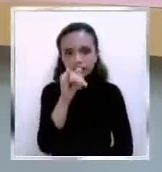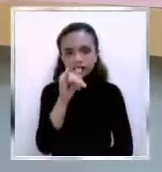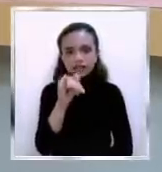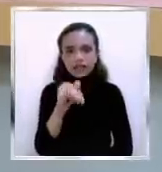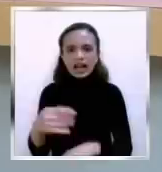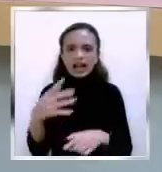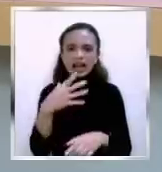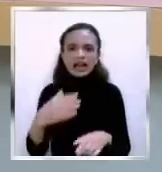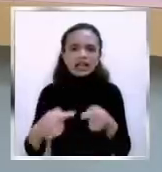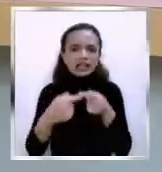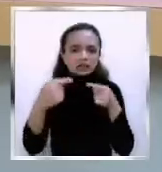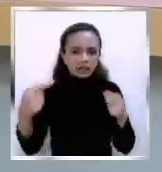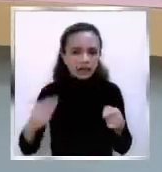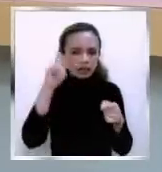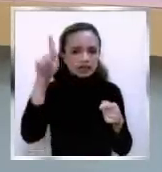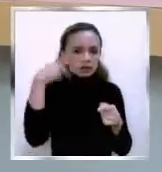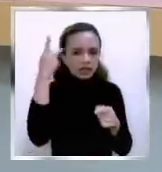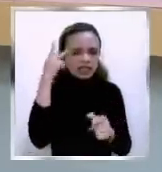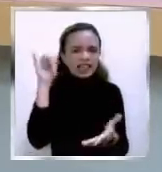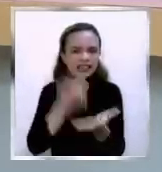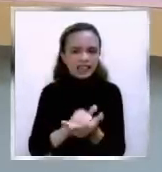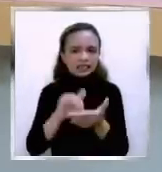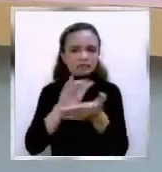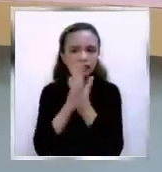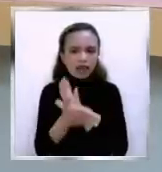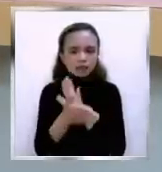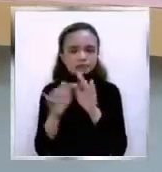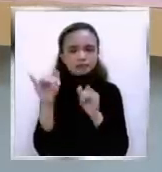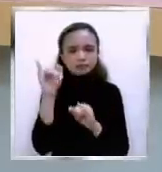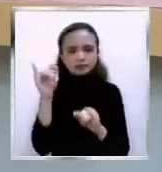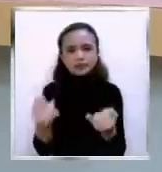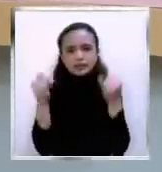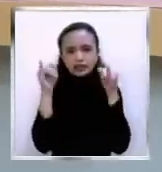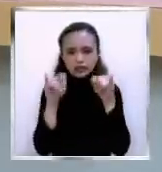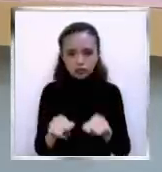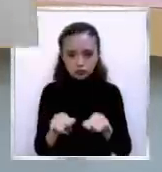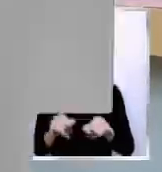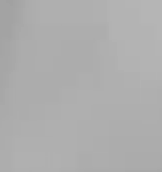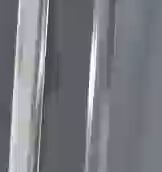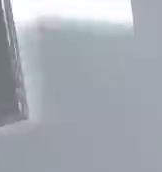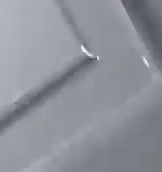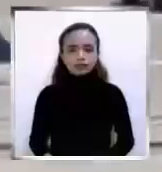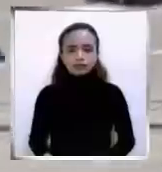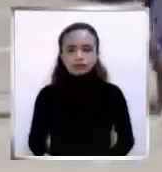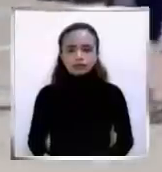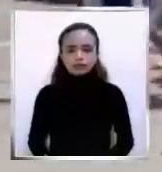politika. Nakatutok si Cyril Chavez ng GMA Regional TV, One Mindanao.